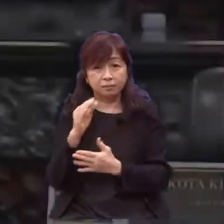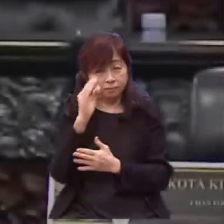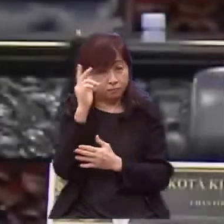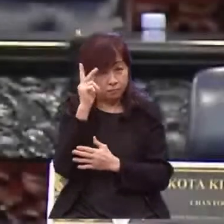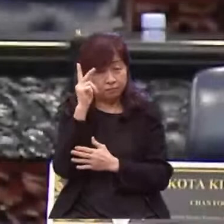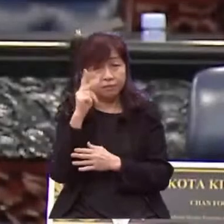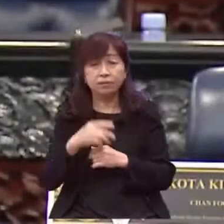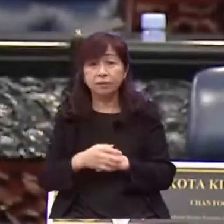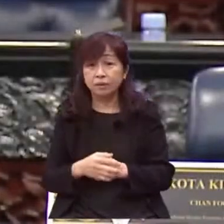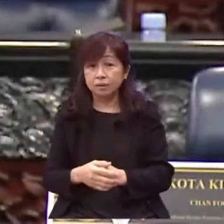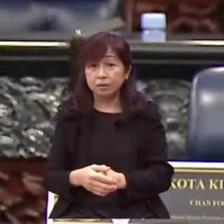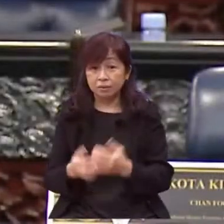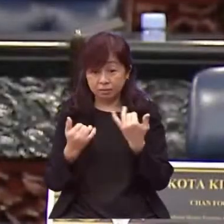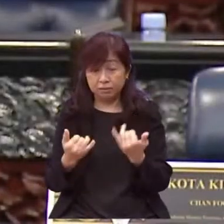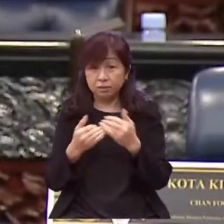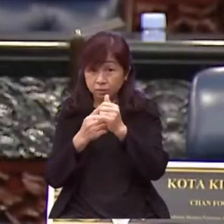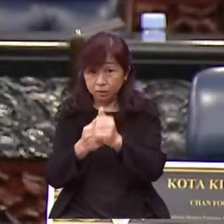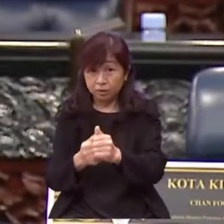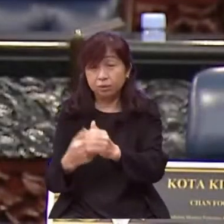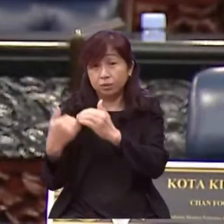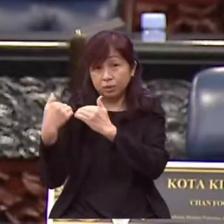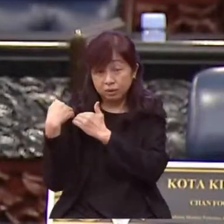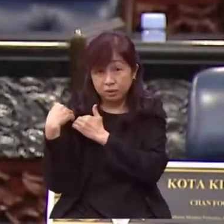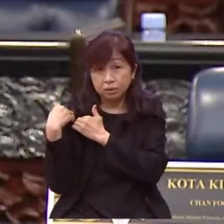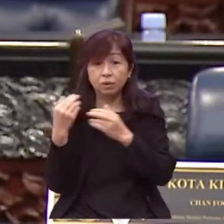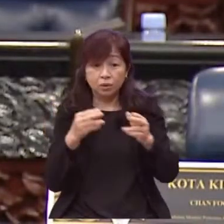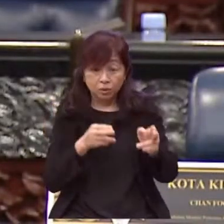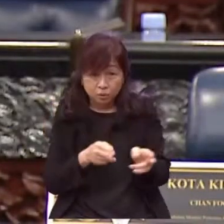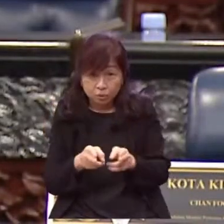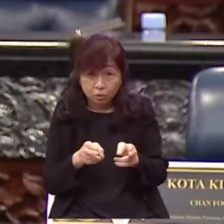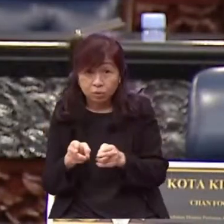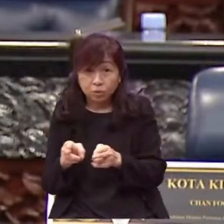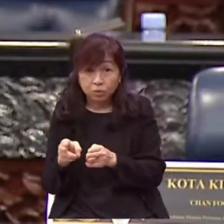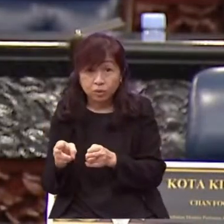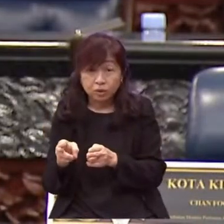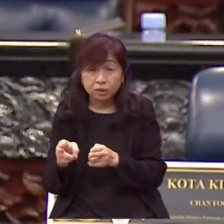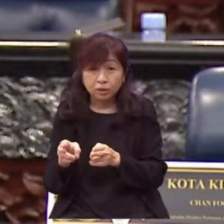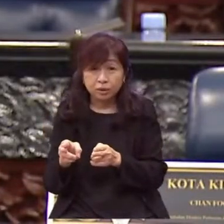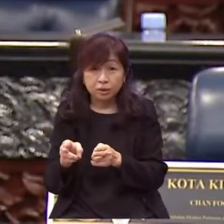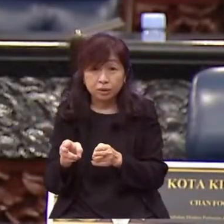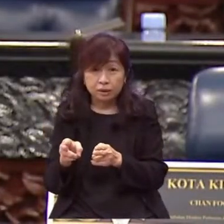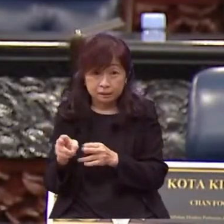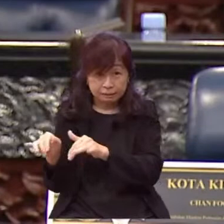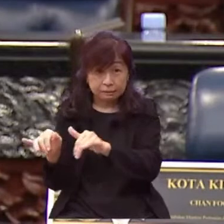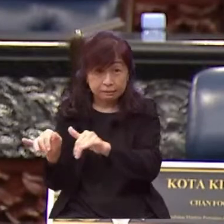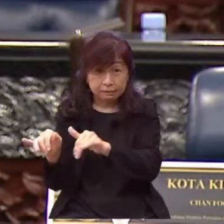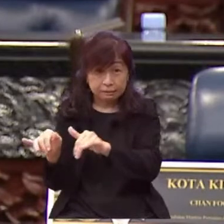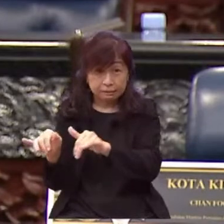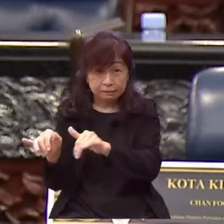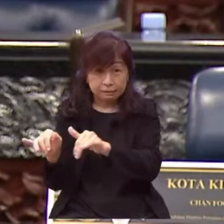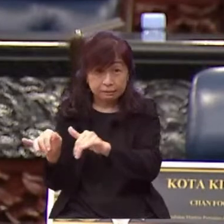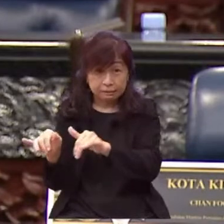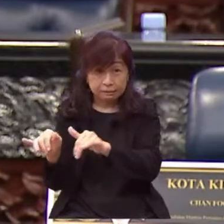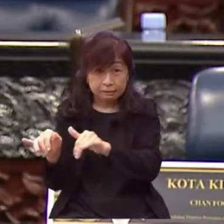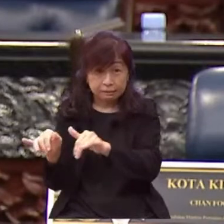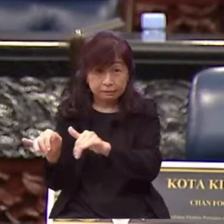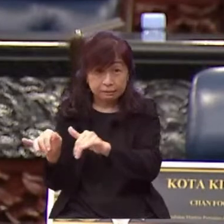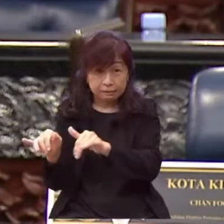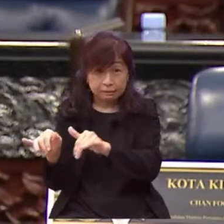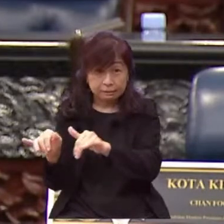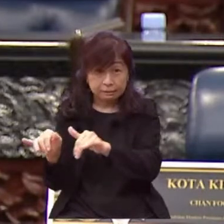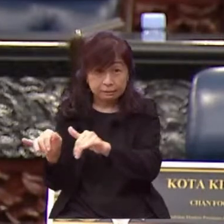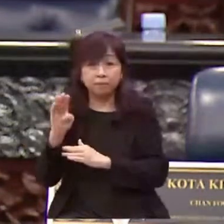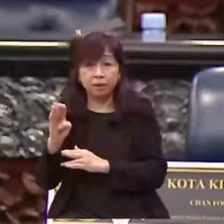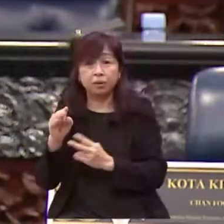kaidah sekarang ini tanggung jawab untuk menguruskan pengusaha strata tersebut adalah di bawah CMB ataupun